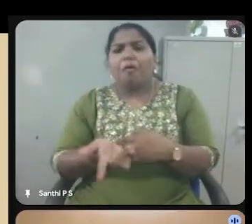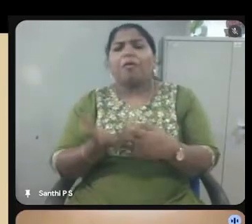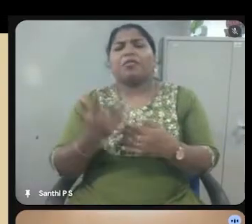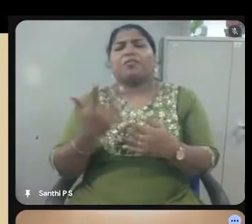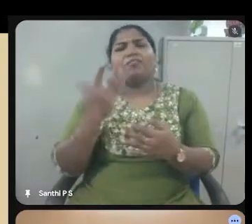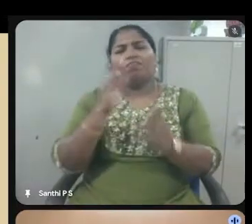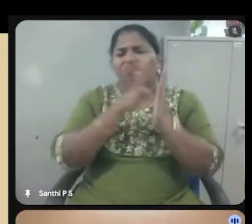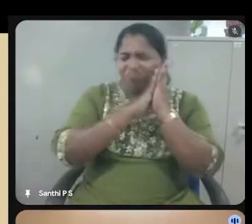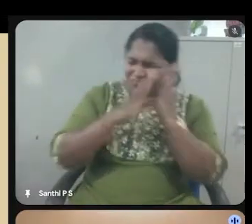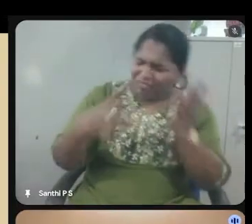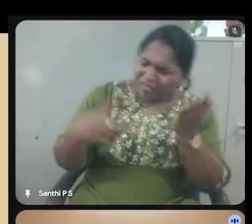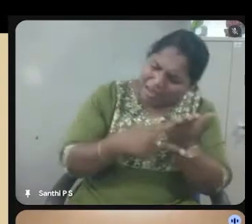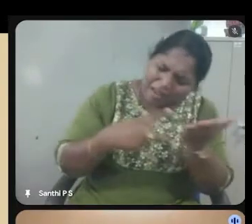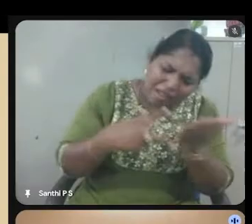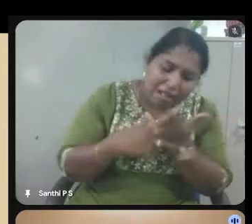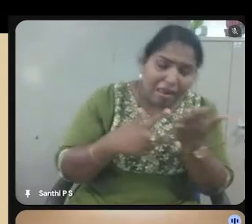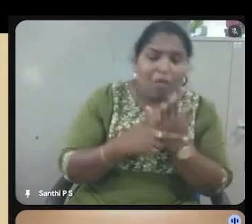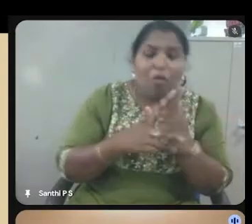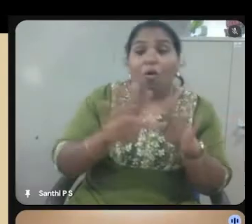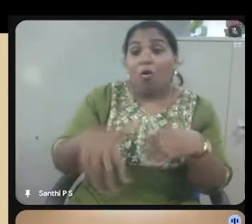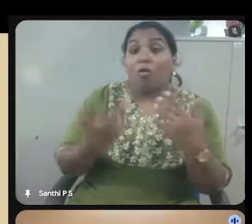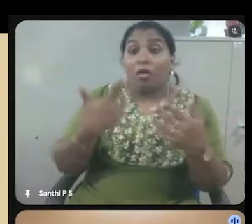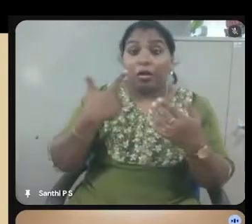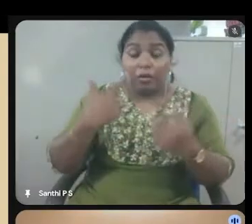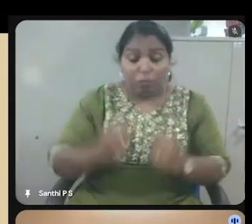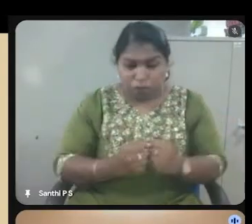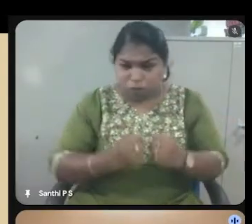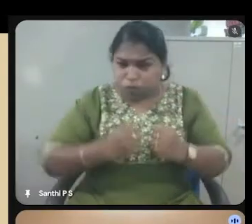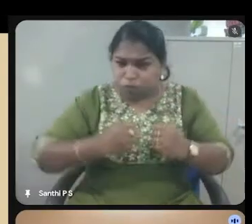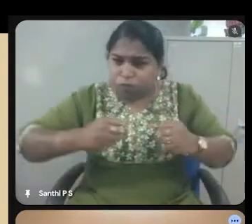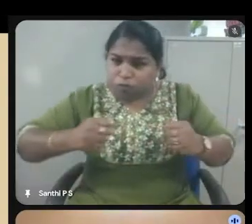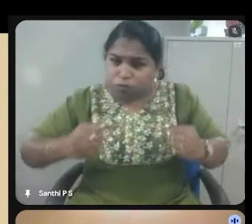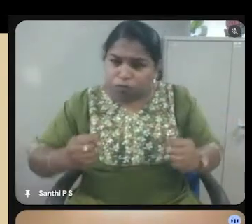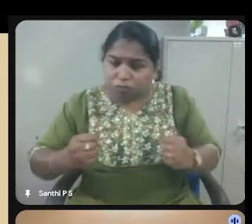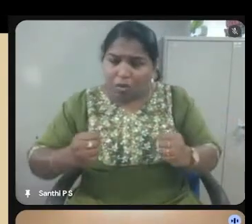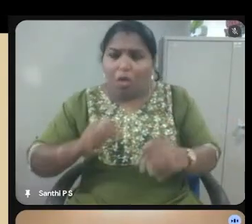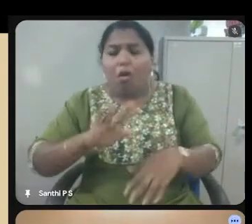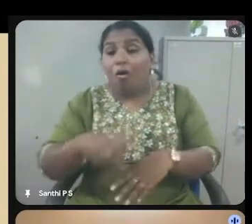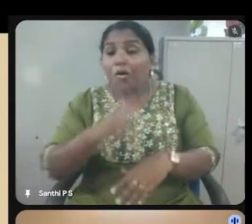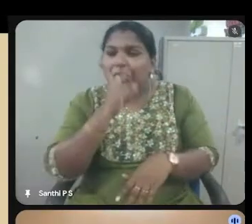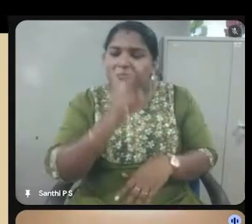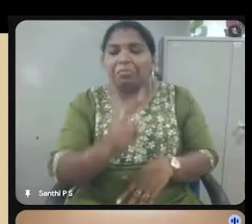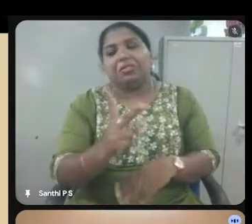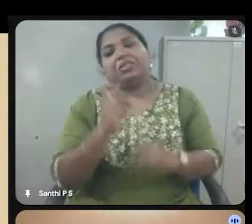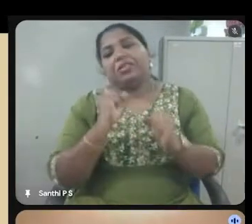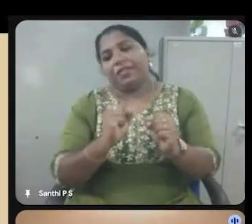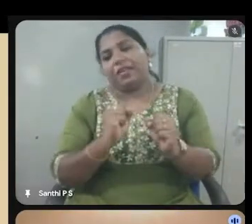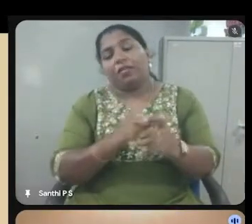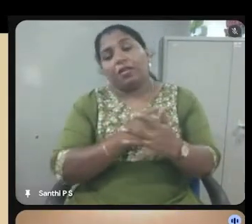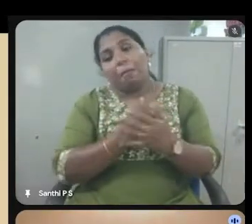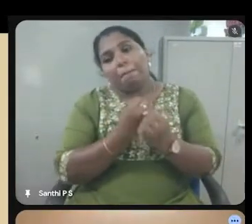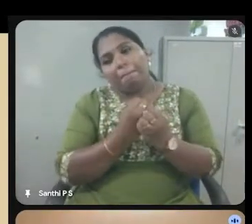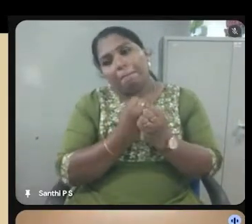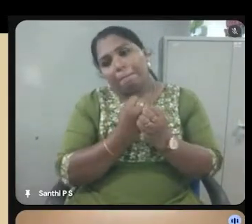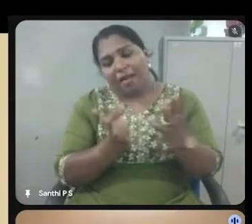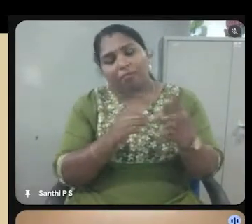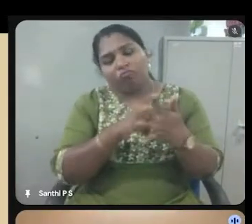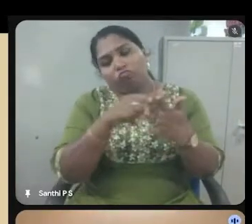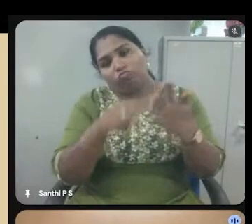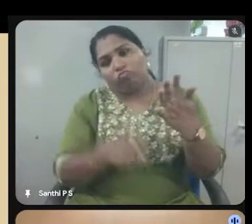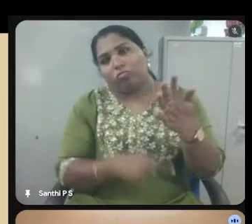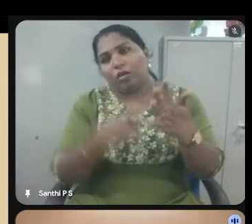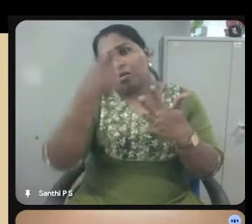ഉറക്കക്കുറവ് വരാം, ഒബേസിറ്റി അതായത് അമിതവണ്ണം, അല്ലെങ്കിൽ കാഴ്ച സംബന്ധമായ പ്രശ്നം, ഇങ്ങനെ പല പല പ്രശ്നങ്ങൾ സ്ക്രീൻ